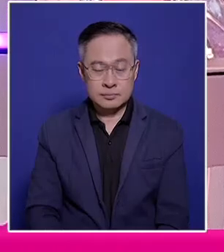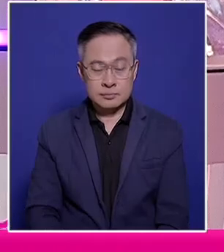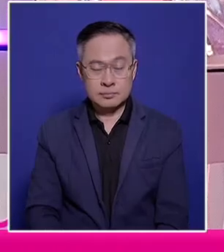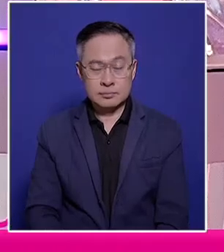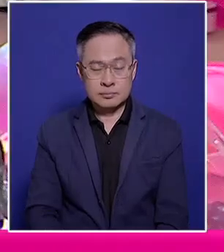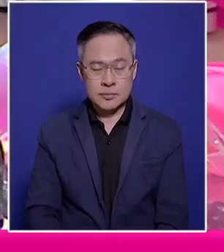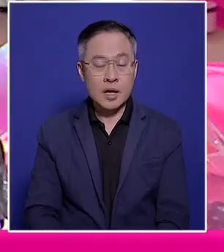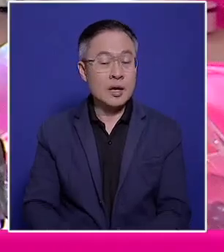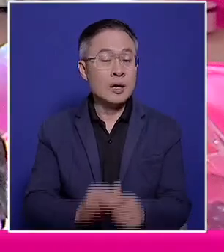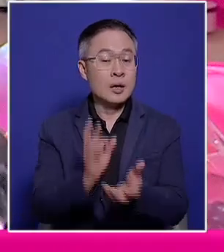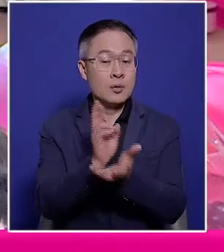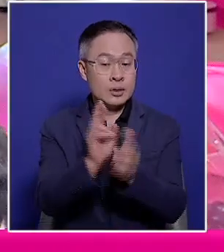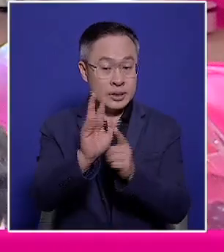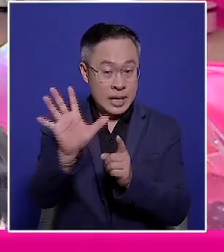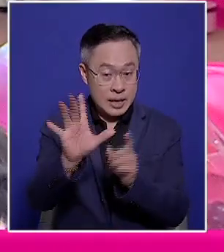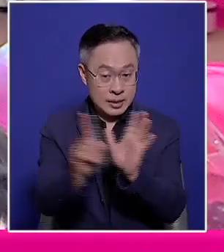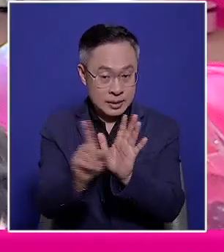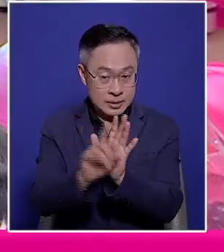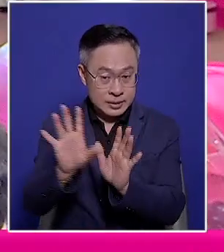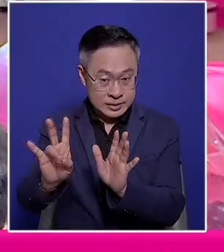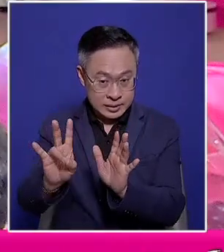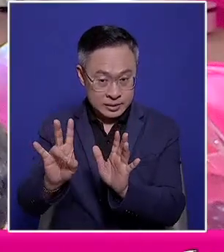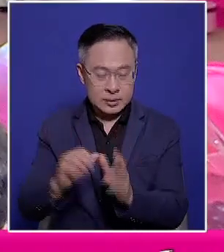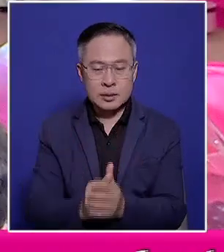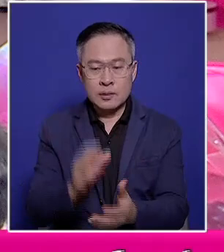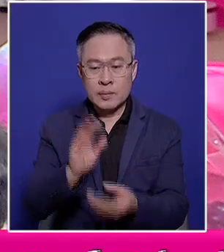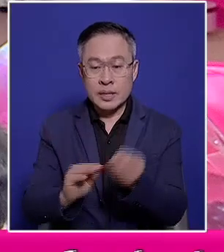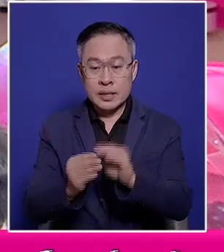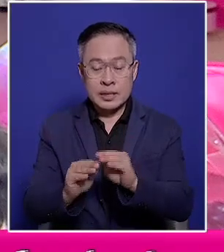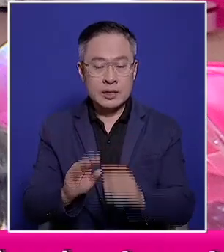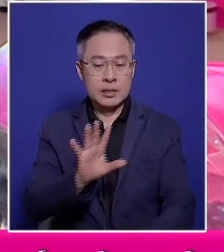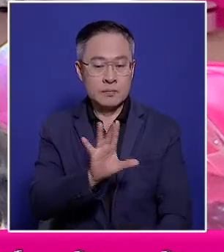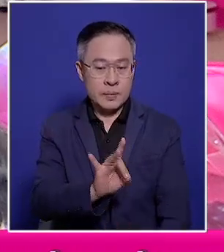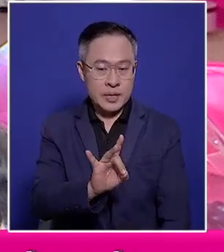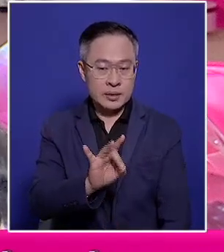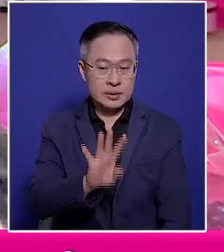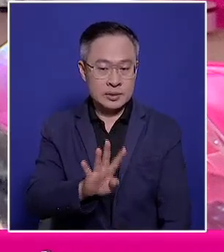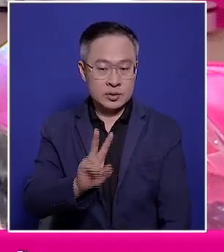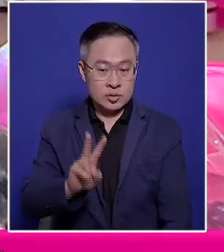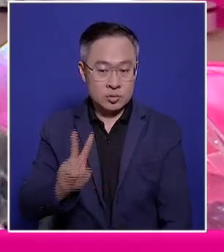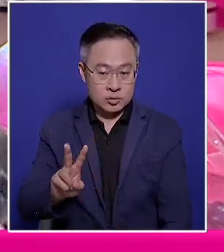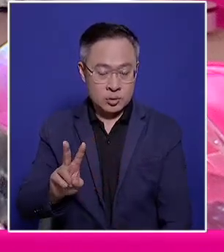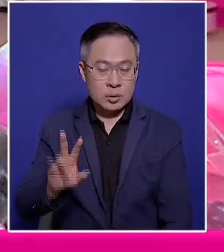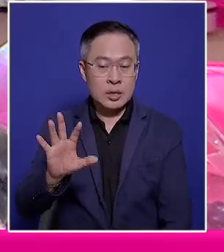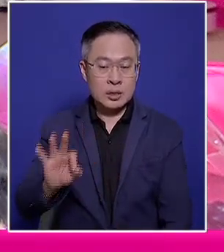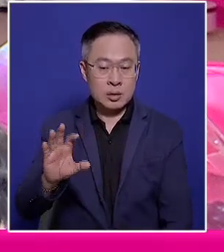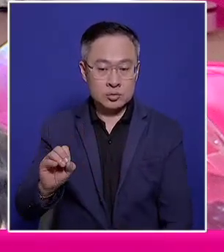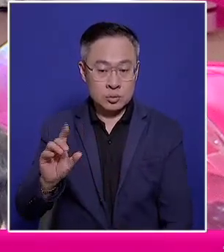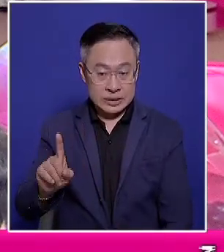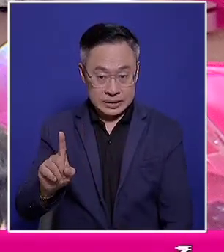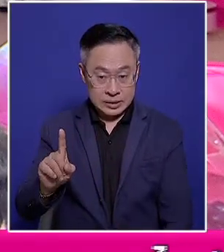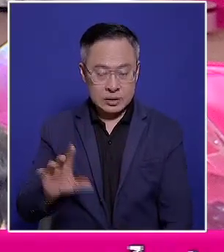อันดับที่5หมุนครั้งที่7เลขที่ออก8 4 2 2 9 0